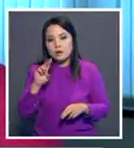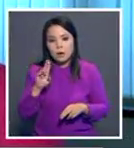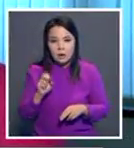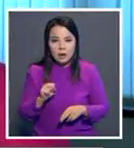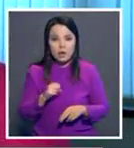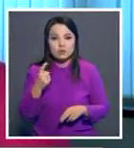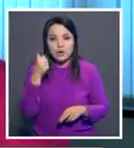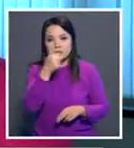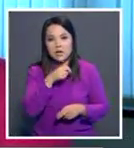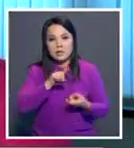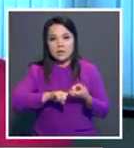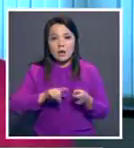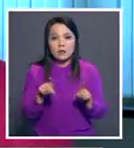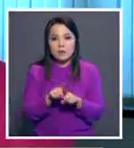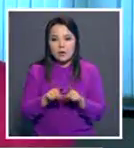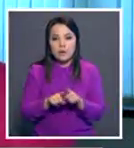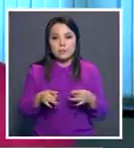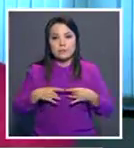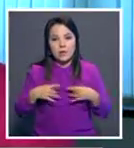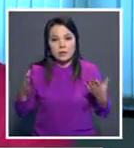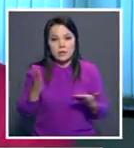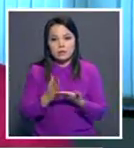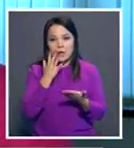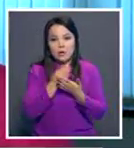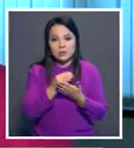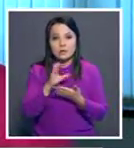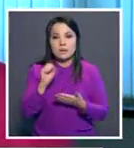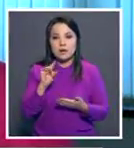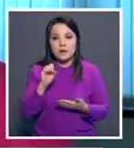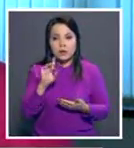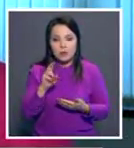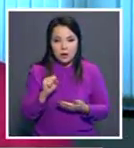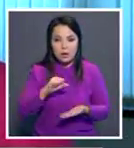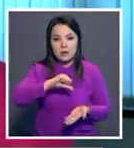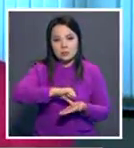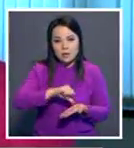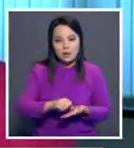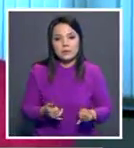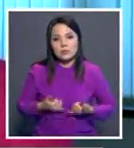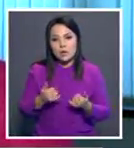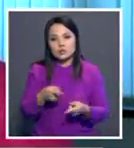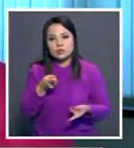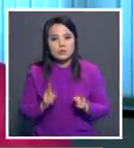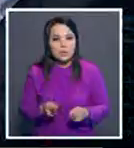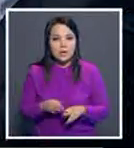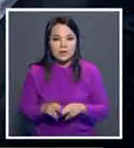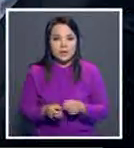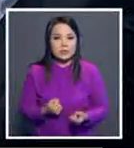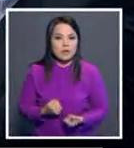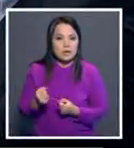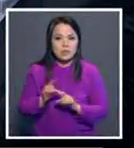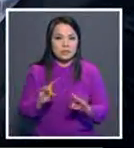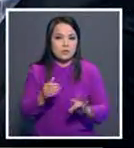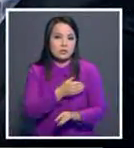жылдығын қатар тойлап отырмыз. Себебі Сарыарқа алаштың үні, ұраншысы, шынайы тілекшісі.